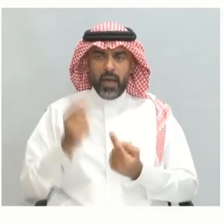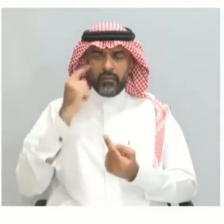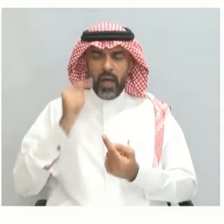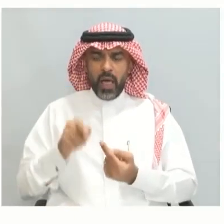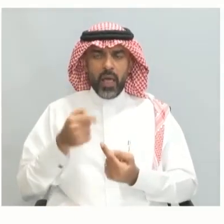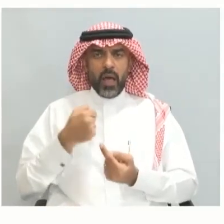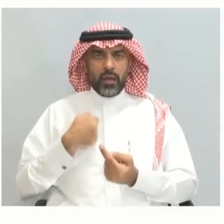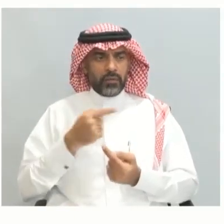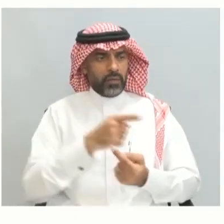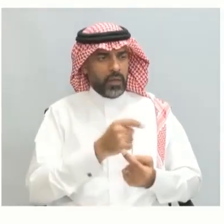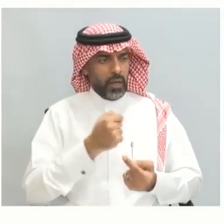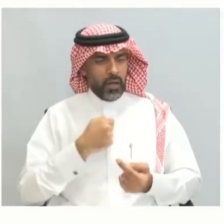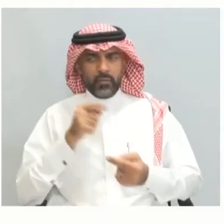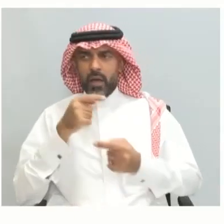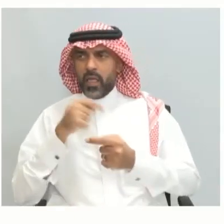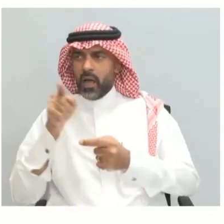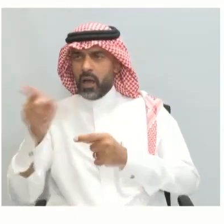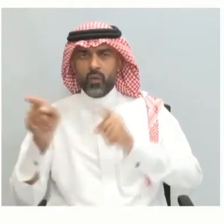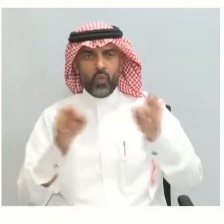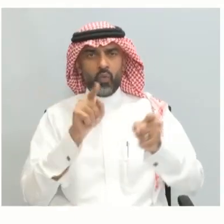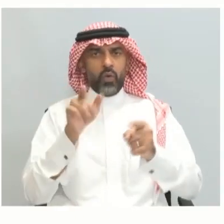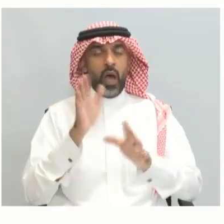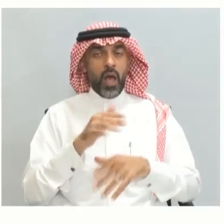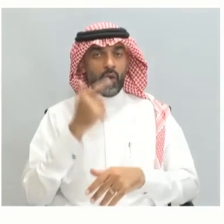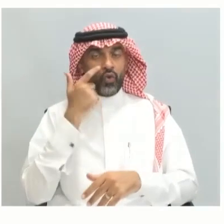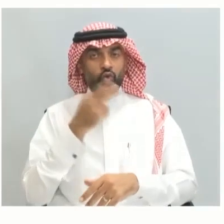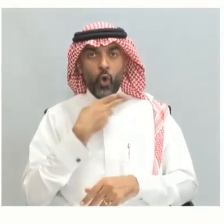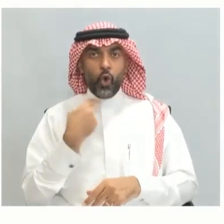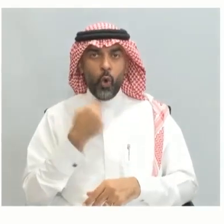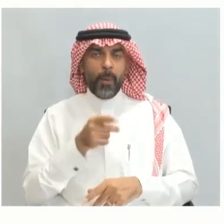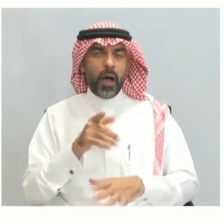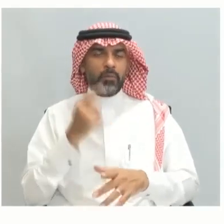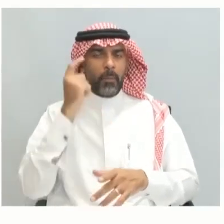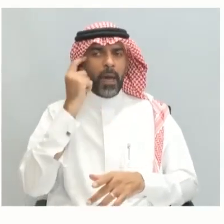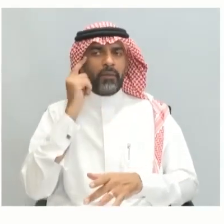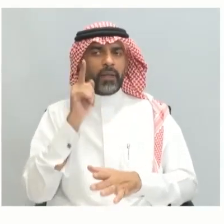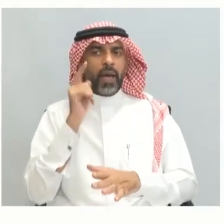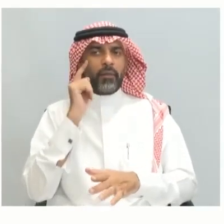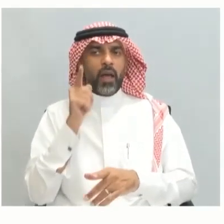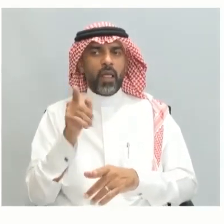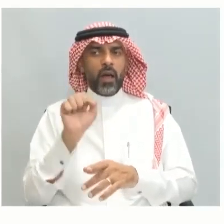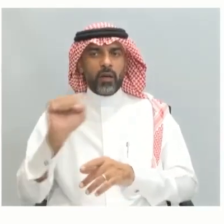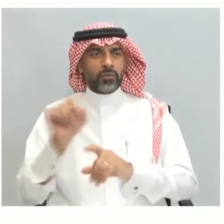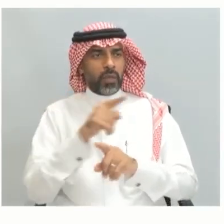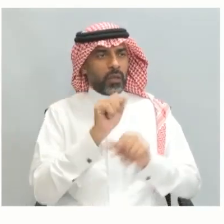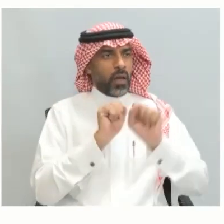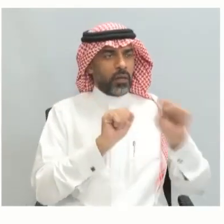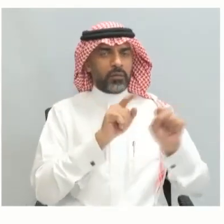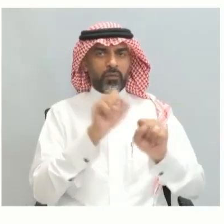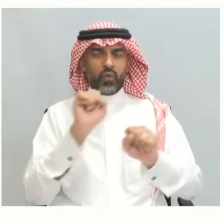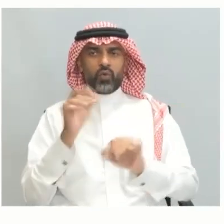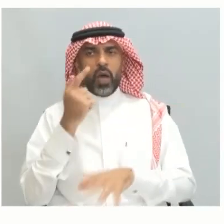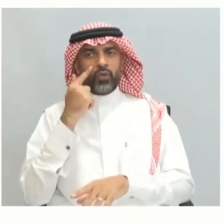ما لهم وما عليهم بالاضافه لحرص الحكومات لمعرفه ماذا لكي يستطيعوا تقدير